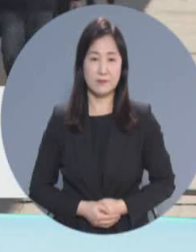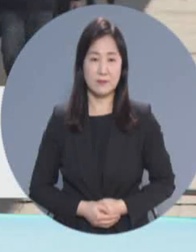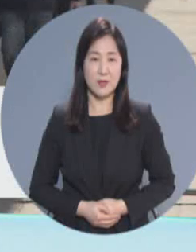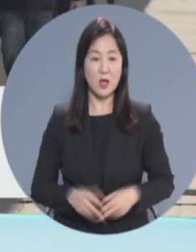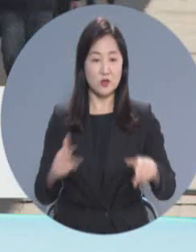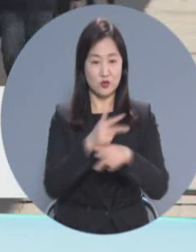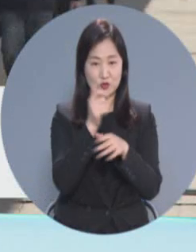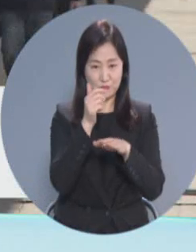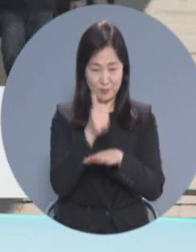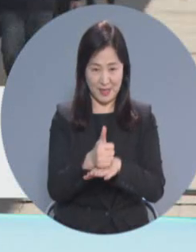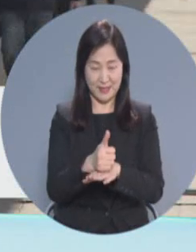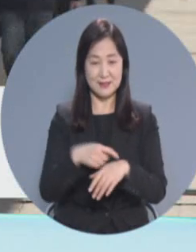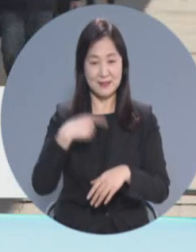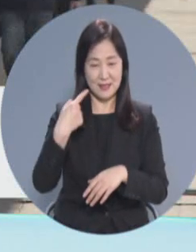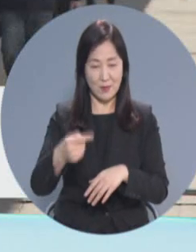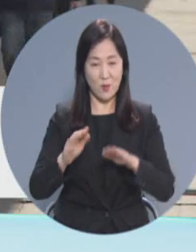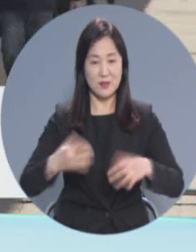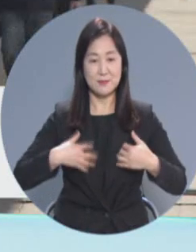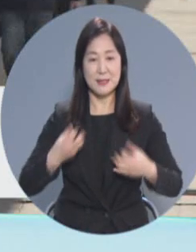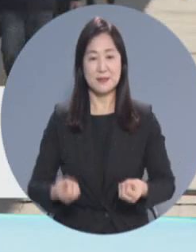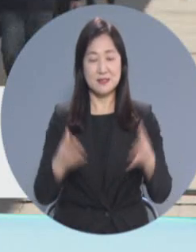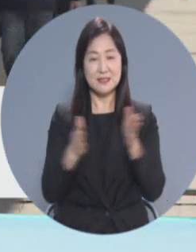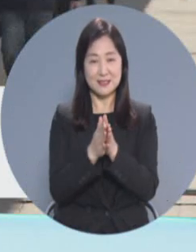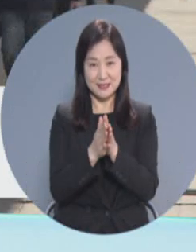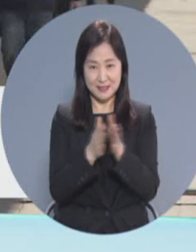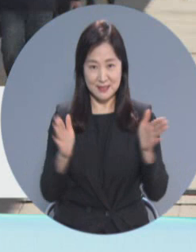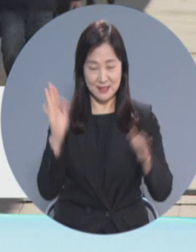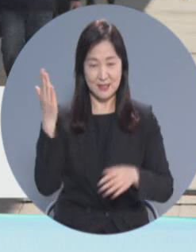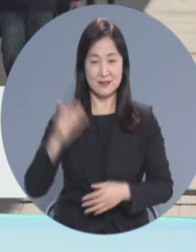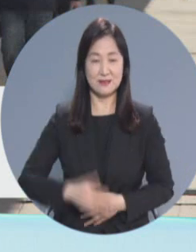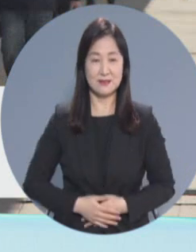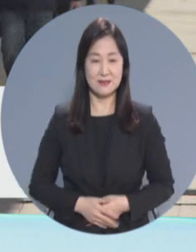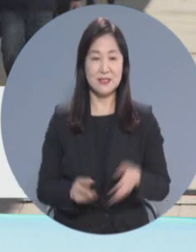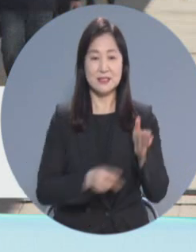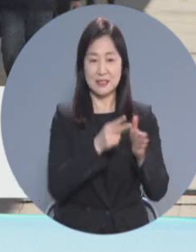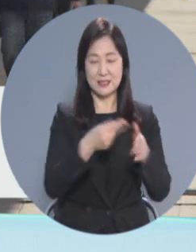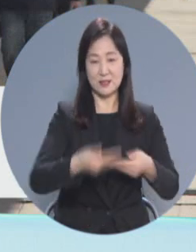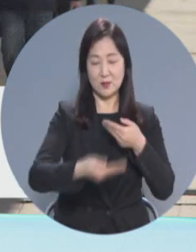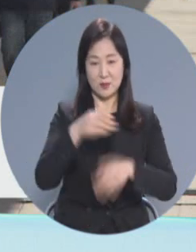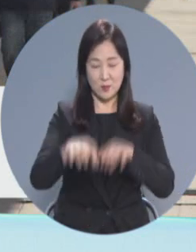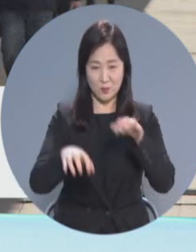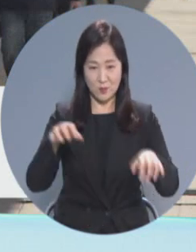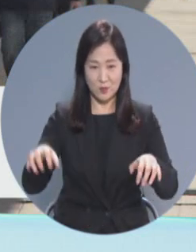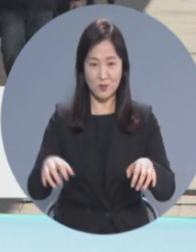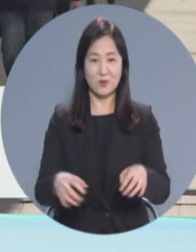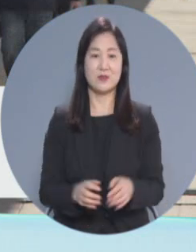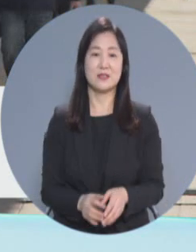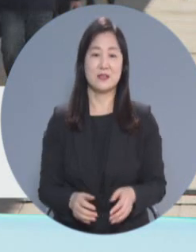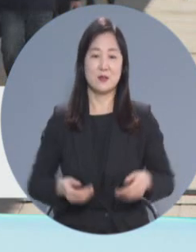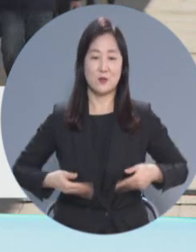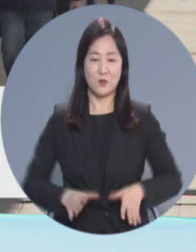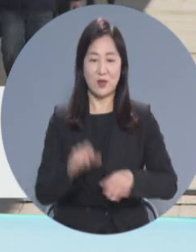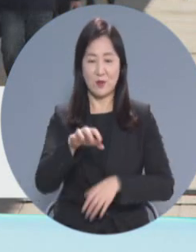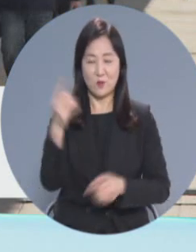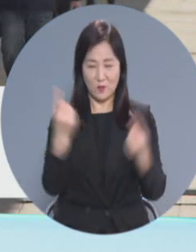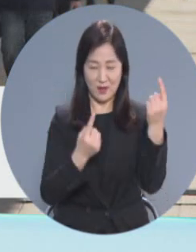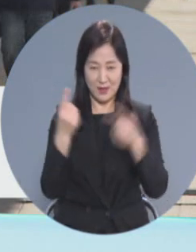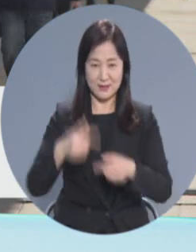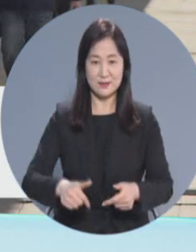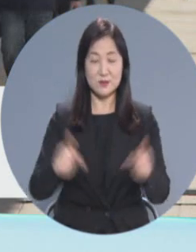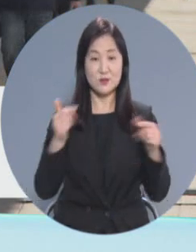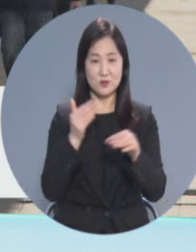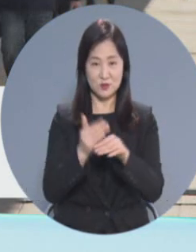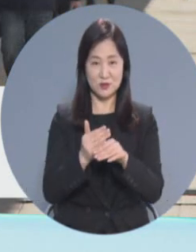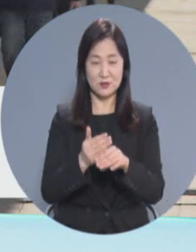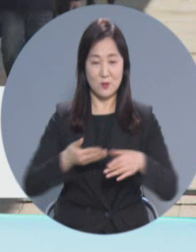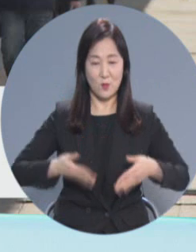주말을 지나 본격적인 설 명절이 시작된 가운데 오늘 기차역과 터미널 등에는 막바지 귀성 행렬이 이어졌습니다.